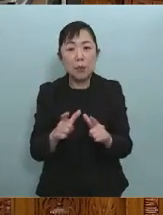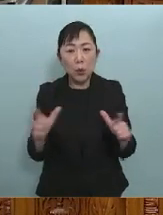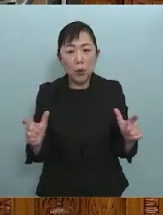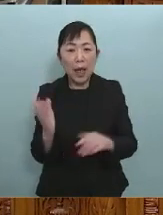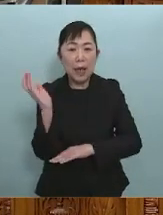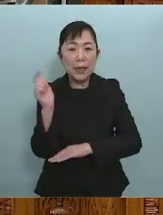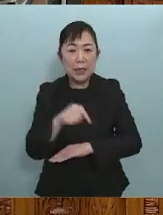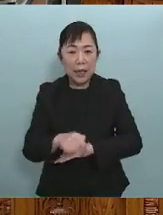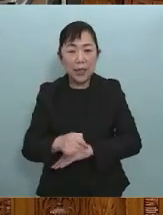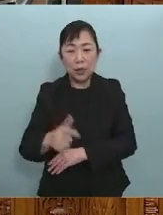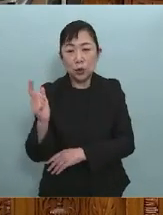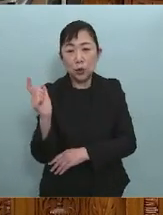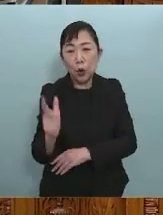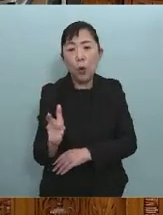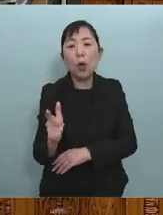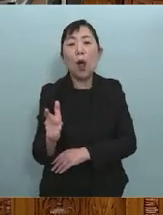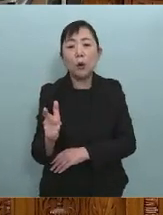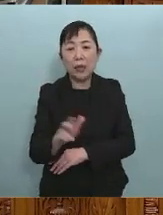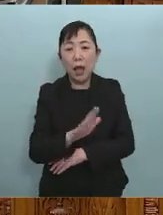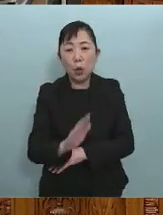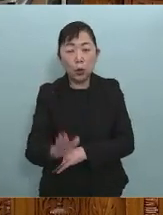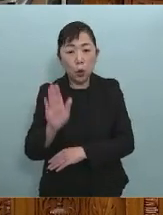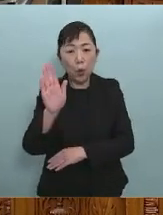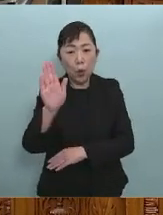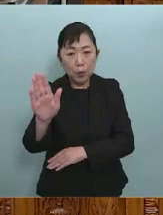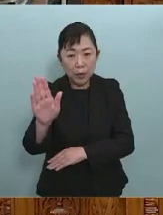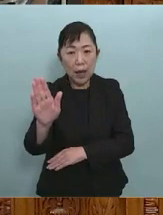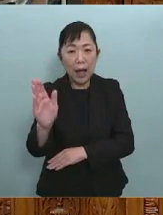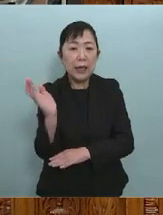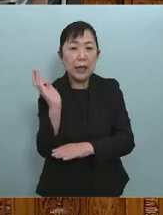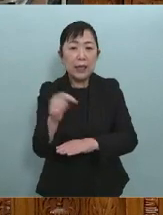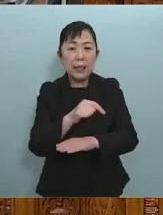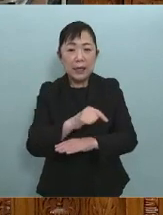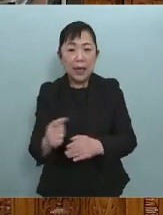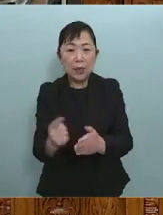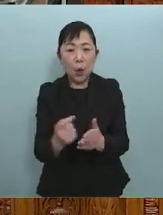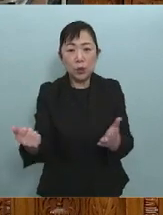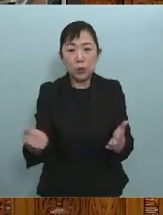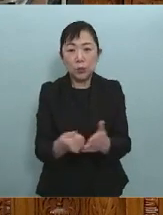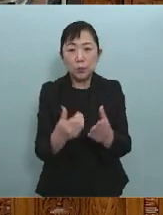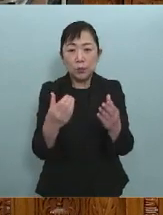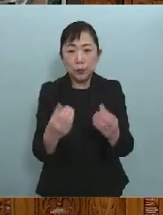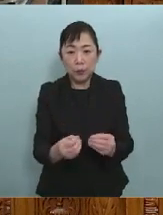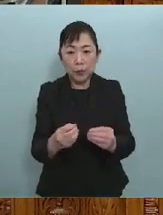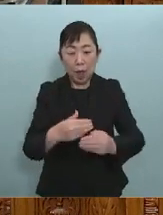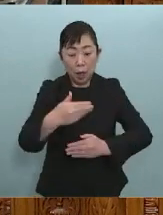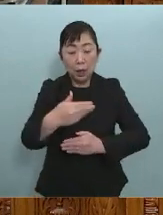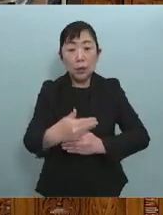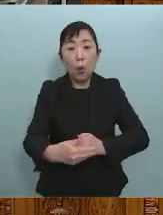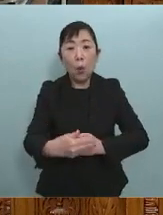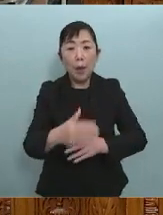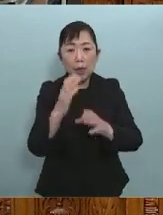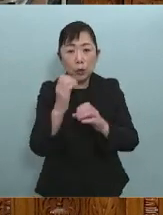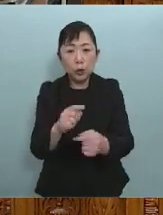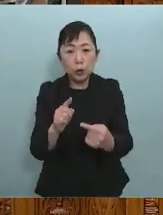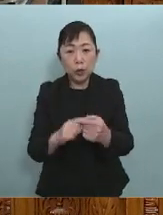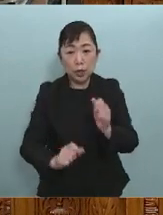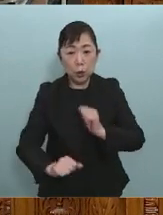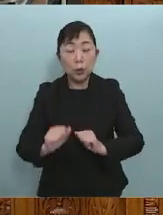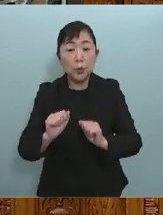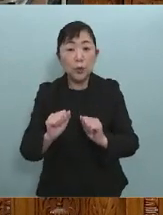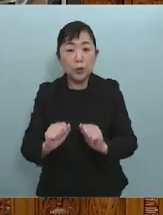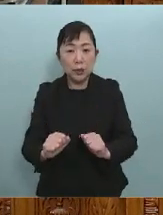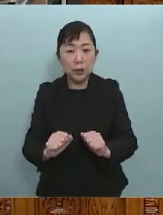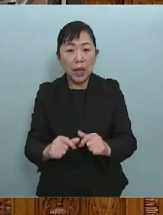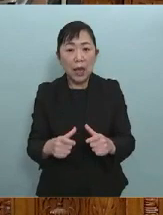子供未来戦略方針を閣議決定しえ当面の集中的な取り組みを進めえ我が